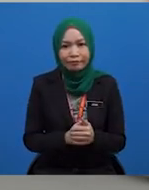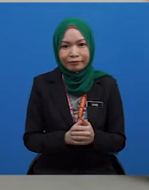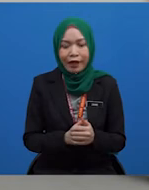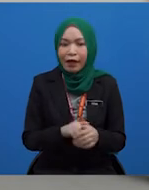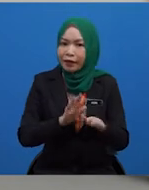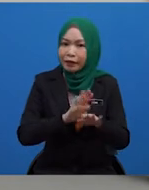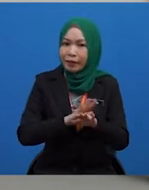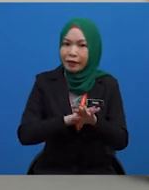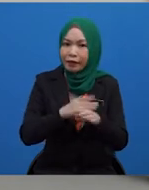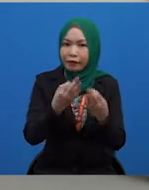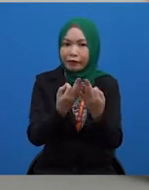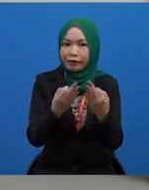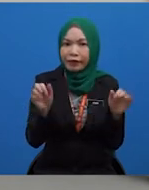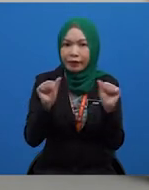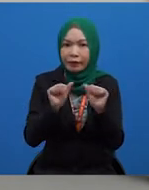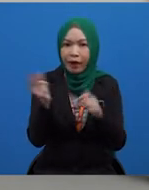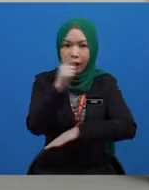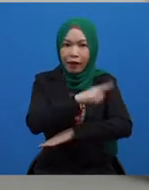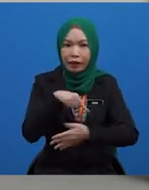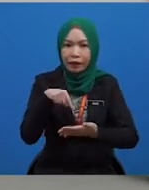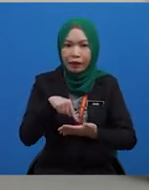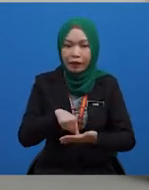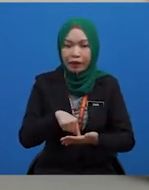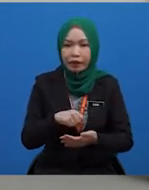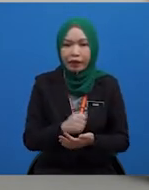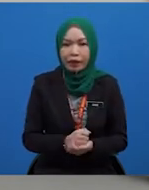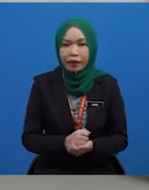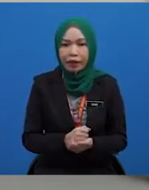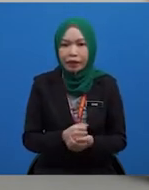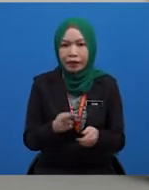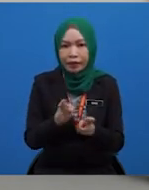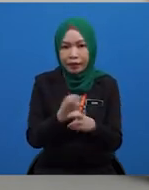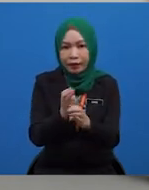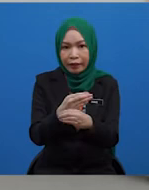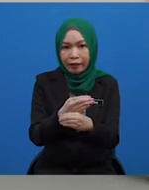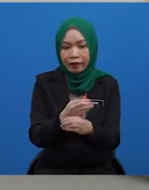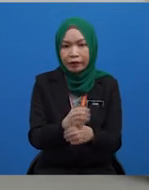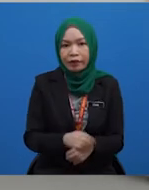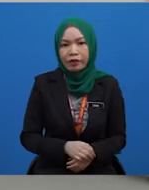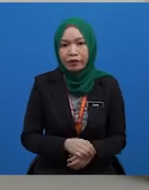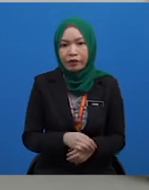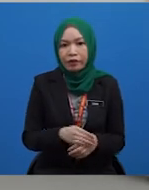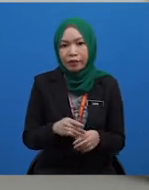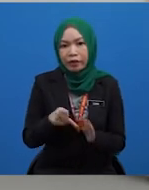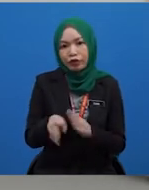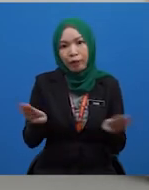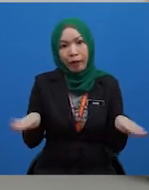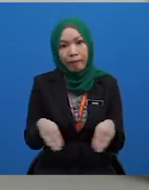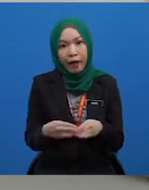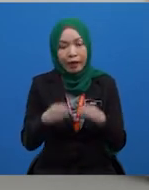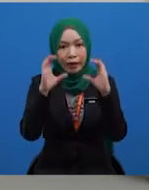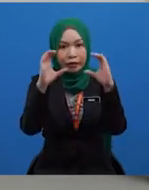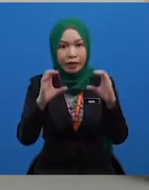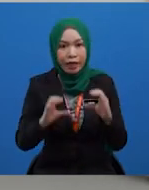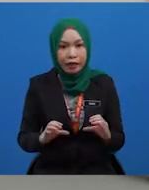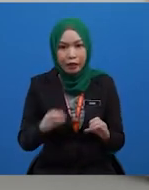Banyak syarikat pada hari ini mereka bentuk pelbagai jenis keluaran, pelbagai cara ataupun pendekatan